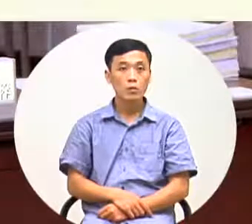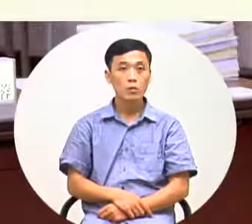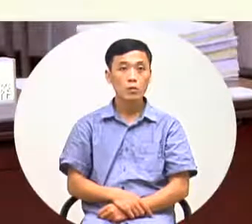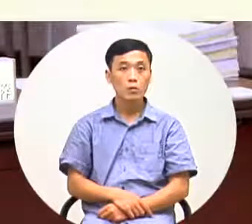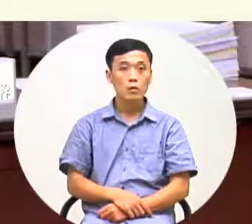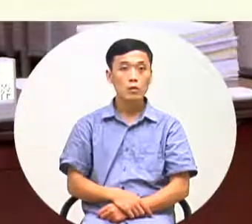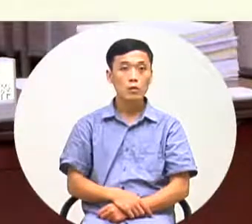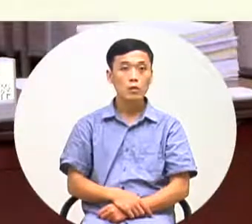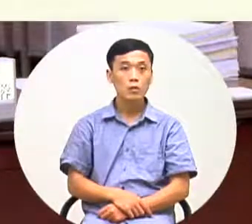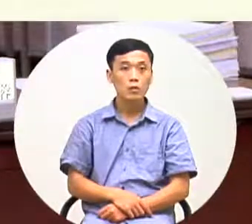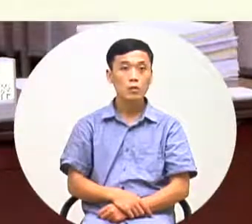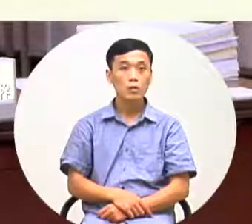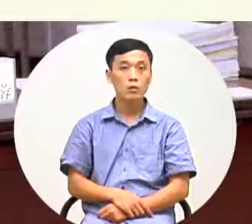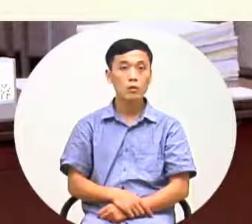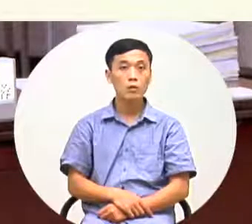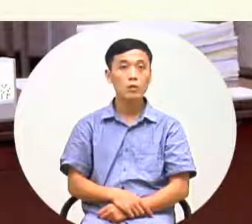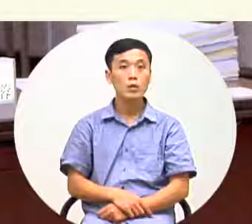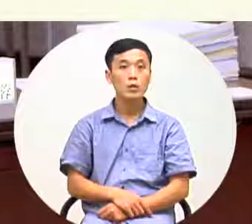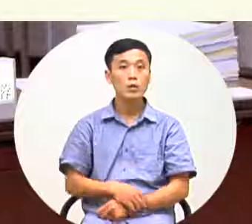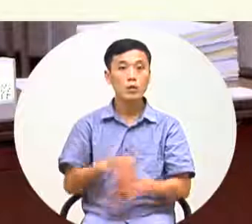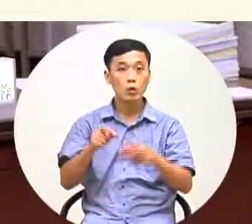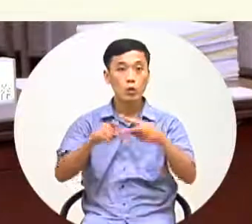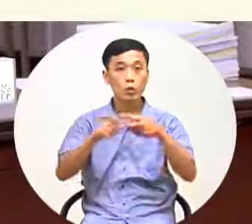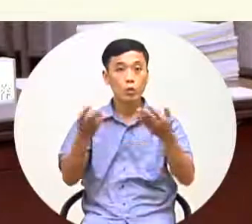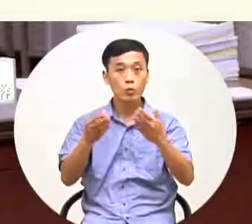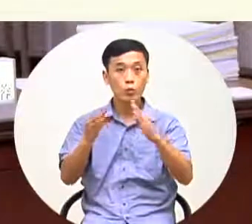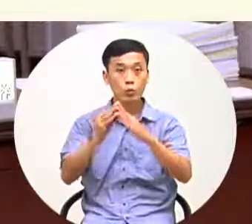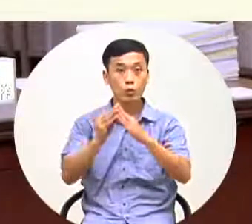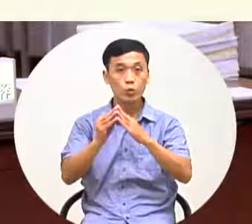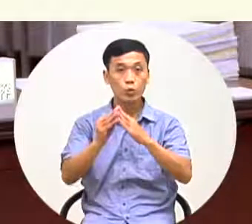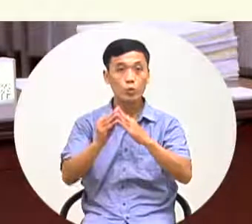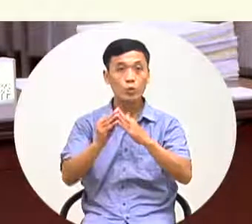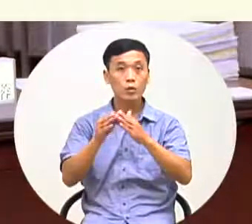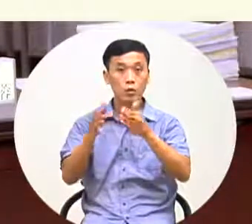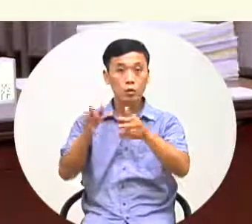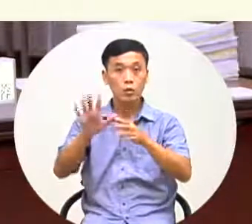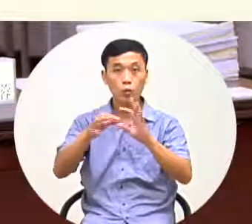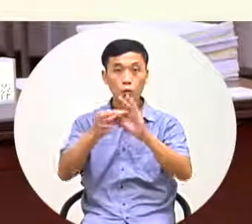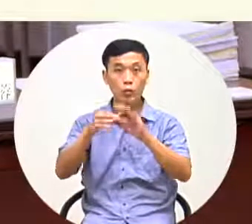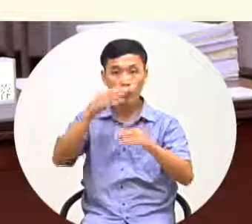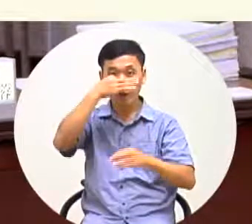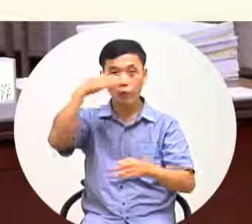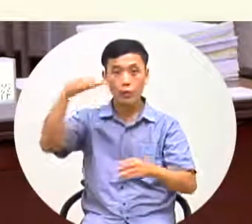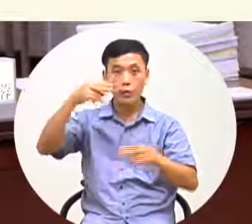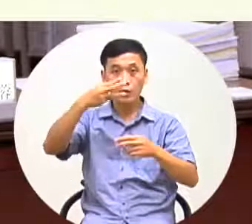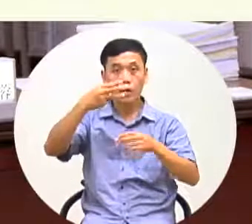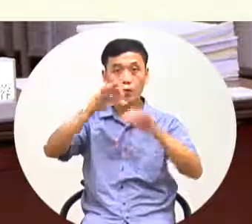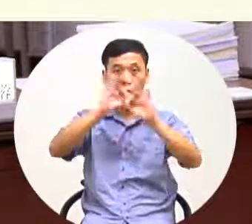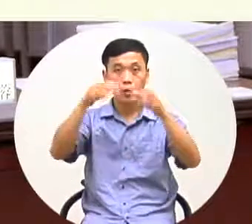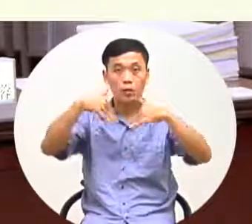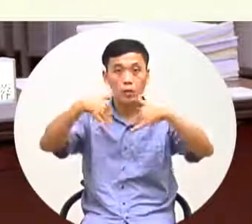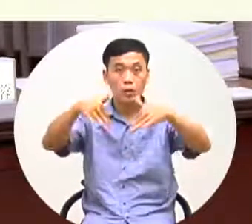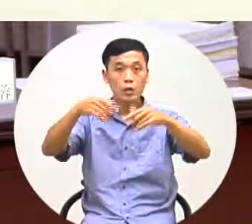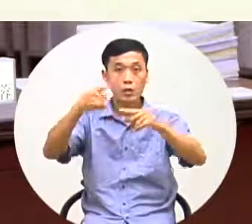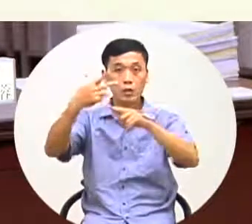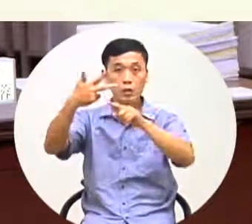这个公务局店店吼，这个有关的凤山区三光街店店吼，7至9号吼，